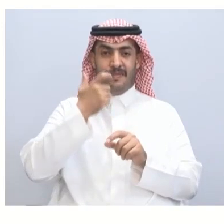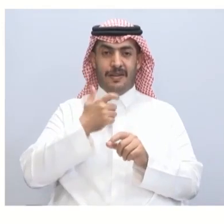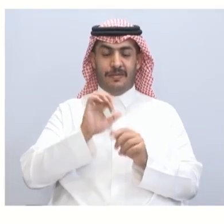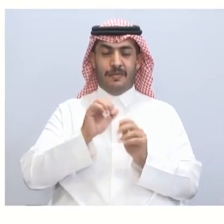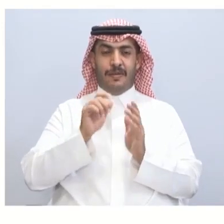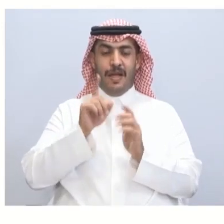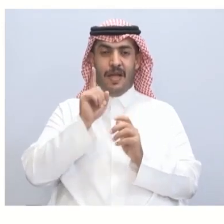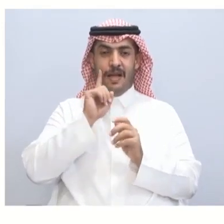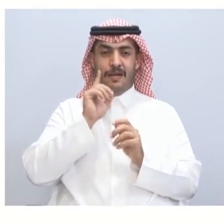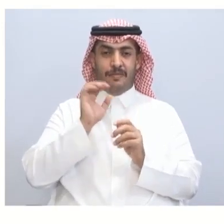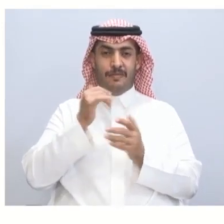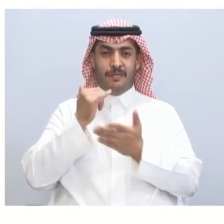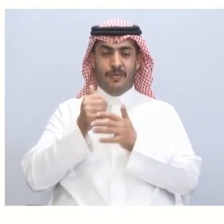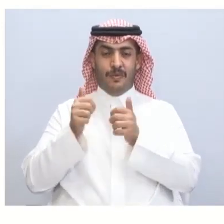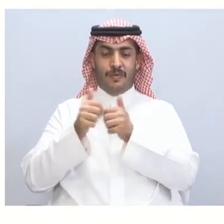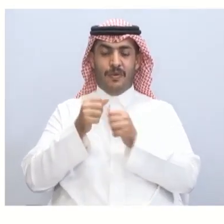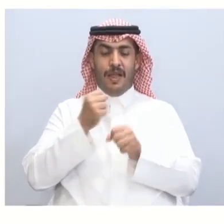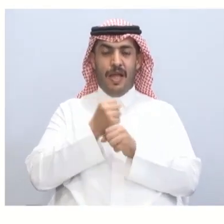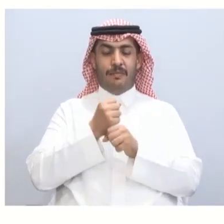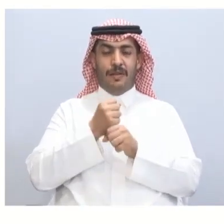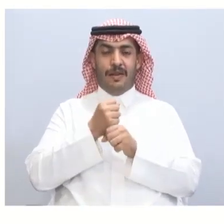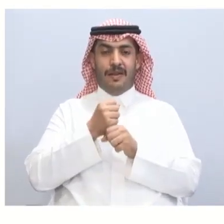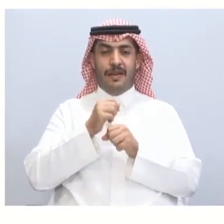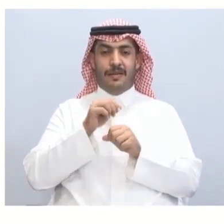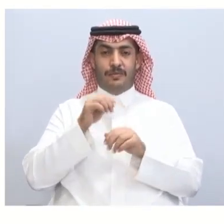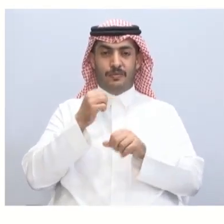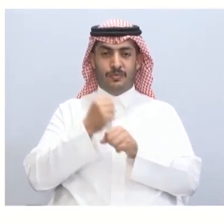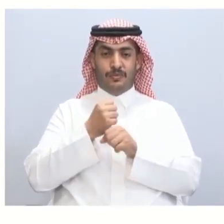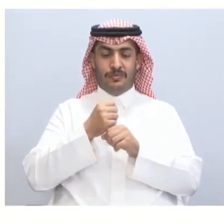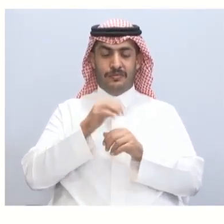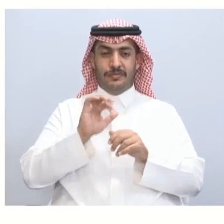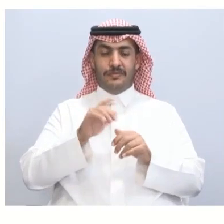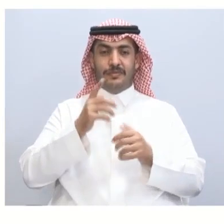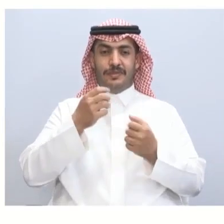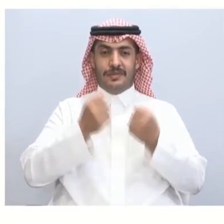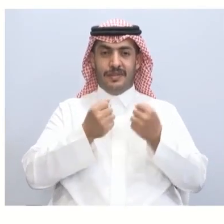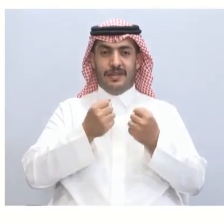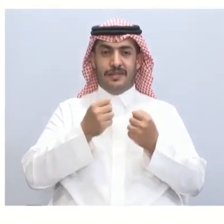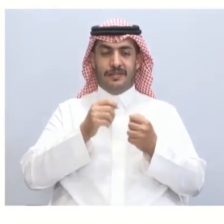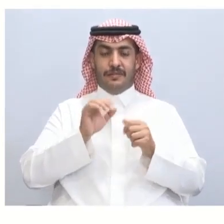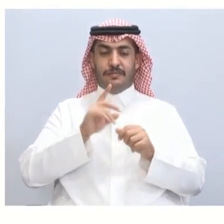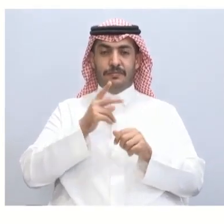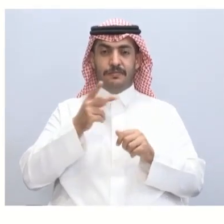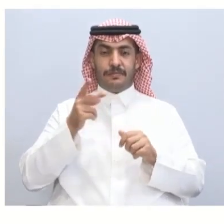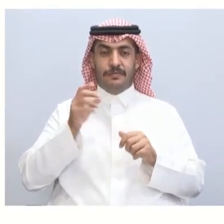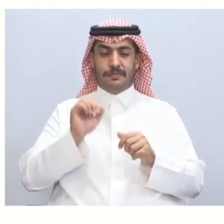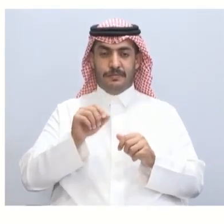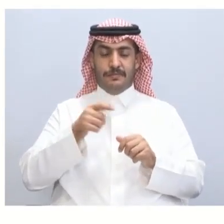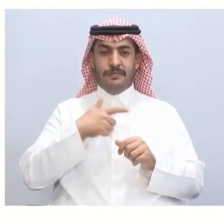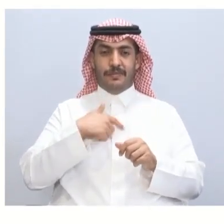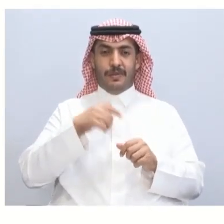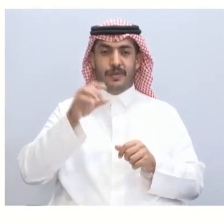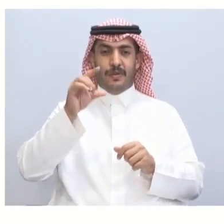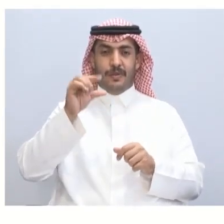يمارس دور الاب وفي العمل دور الموظف وفي الطريق دور القائد وقد ينتج عن هذه